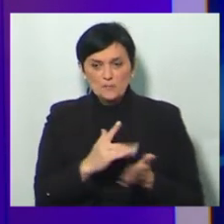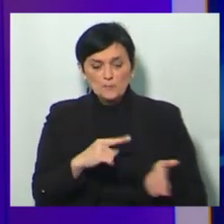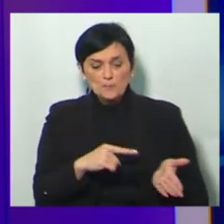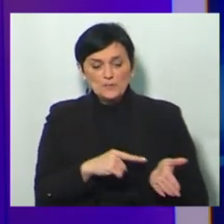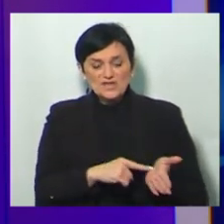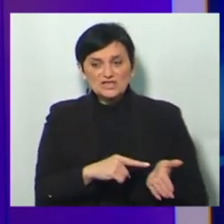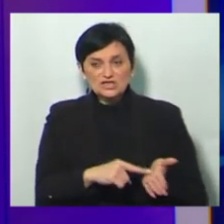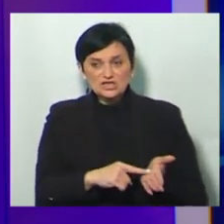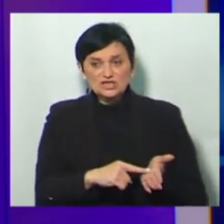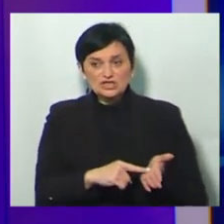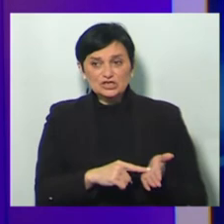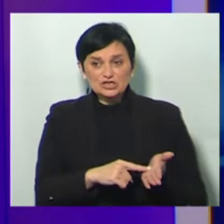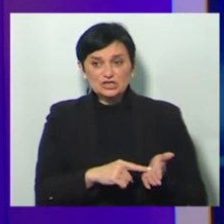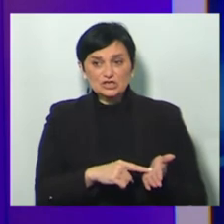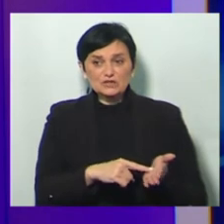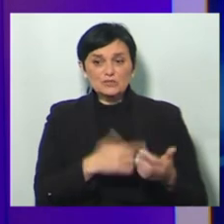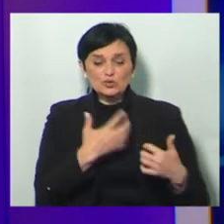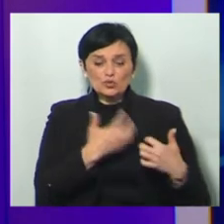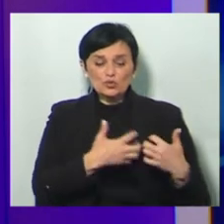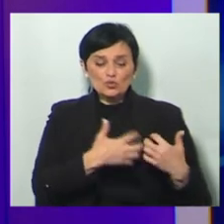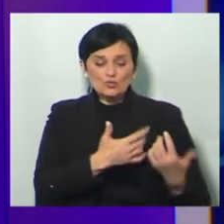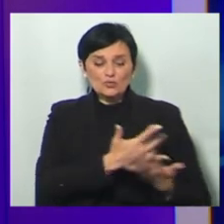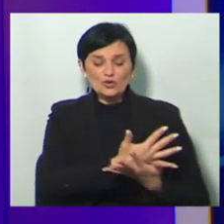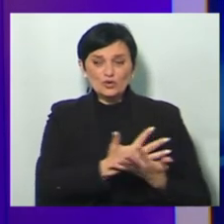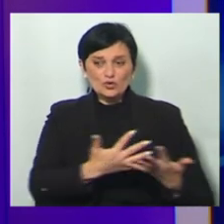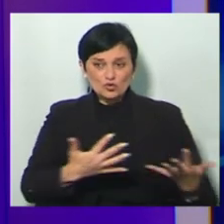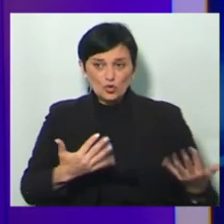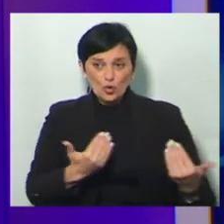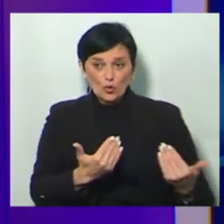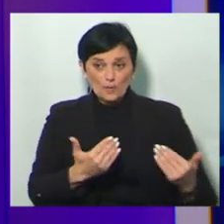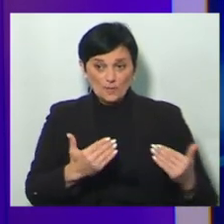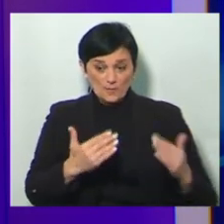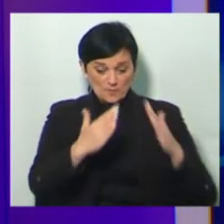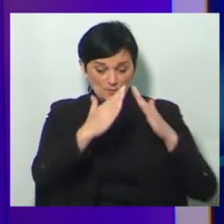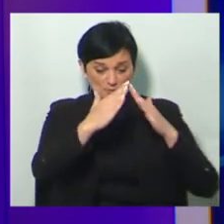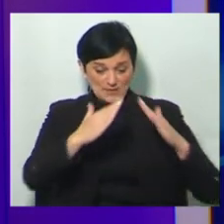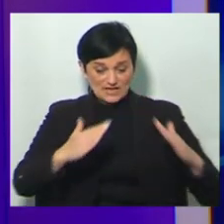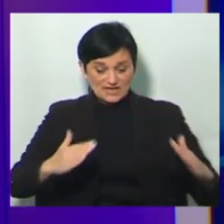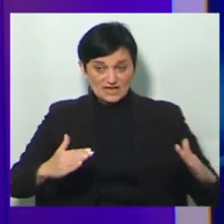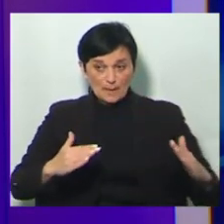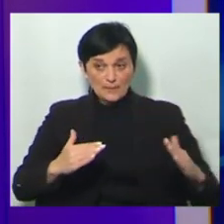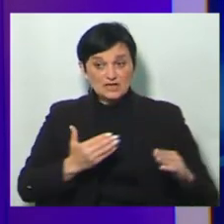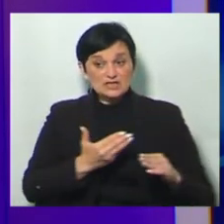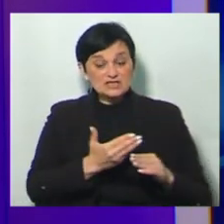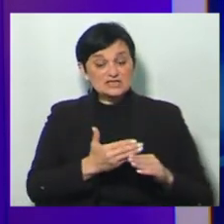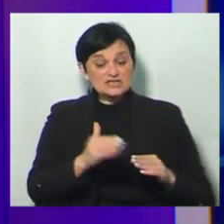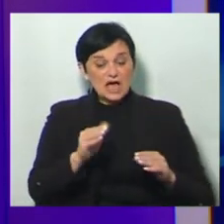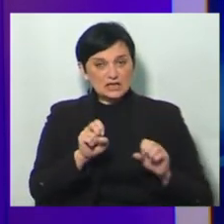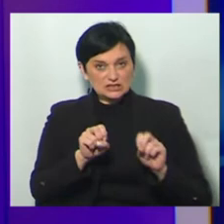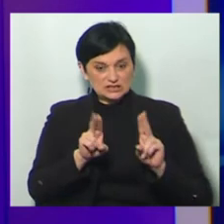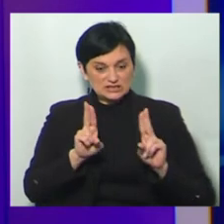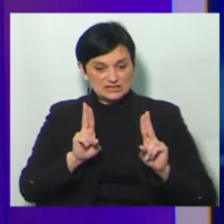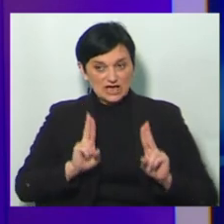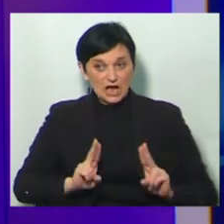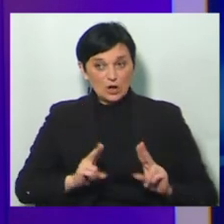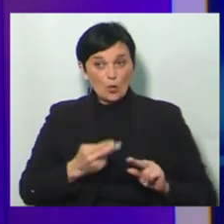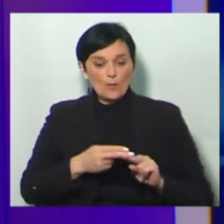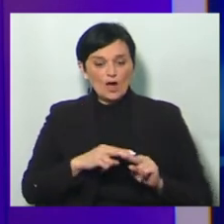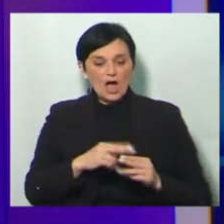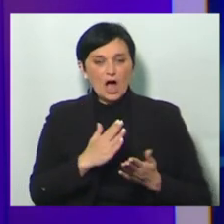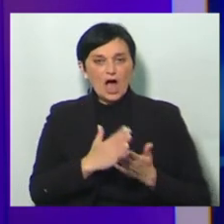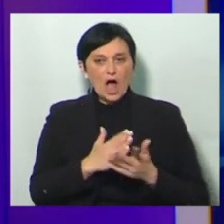მითითებული ხმელთაშუა ზღვის კვების პირამიდასთან. Ცალკეა საგანგებო მინიშნება, რომ ეს